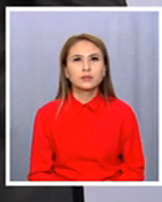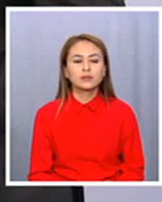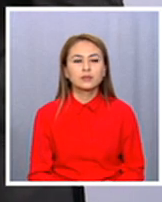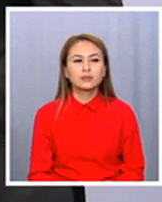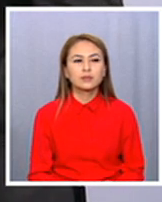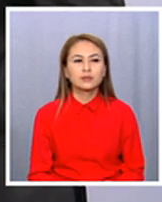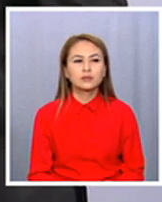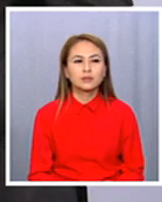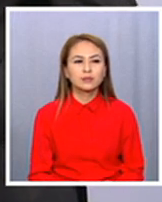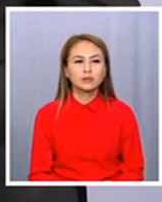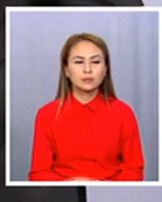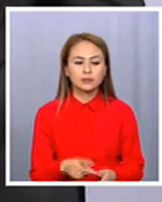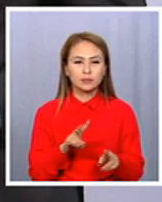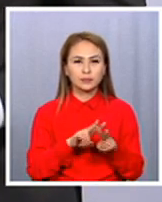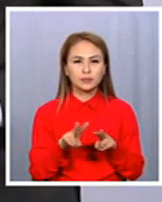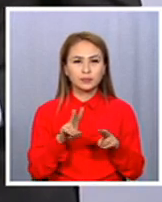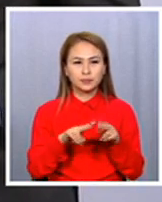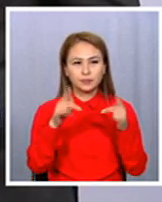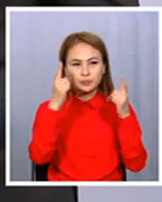Зиянды ақпарат,